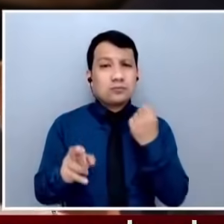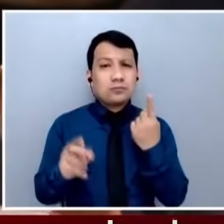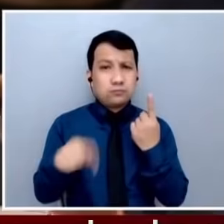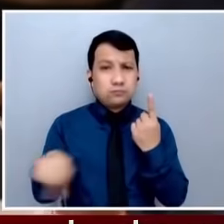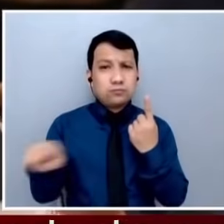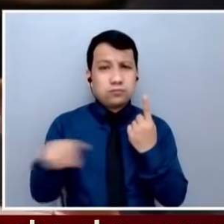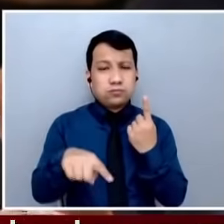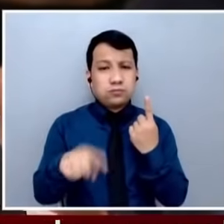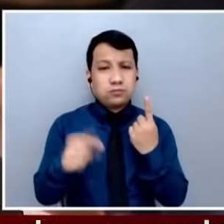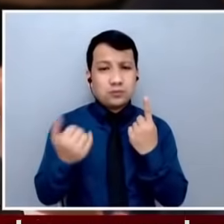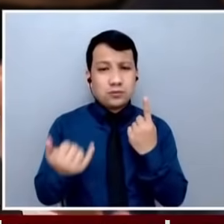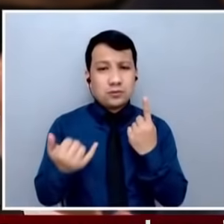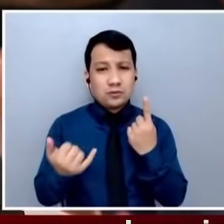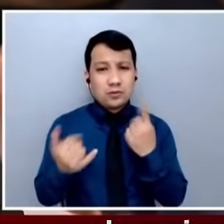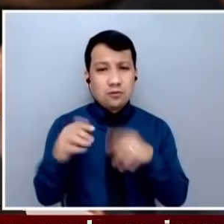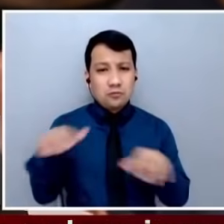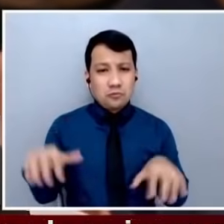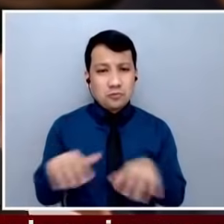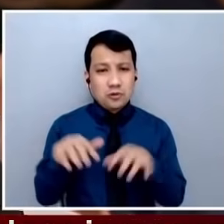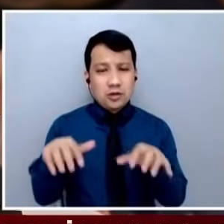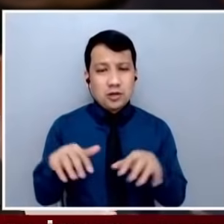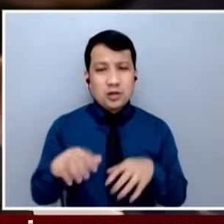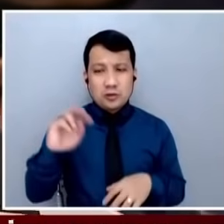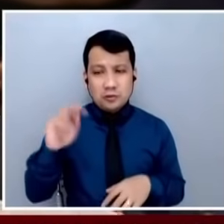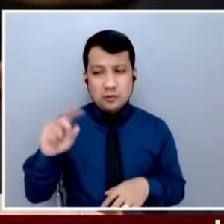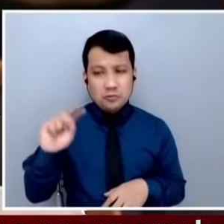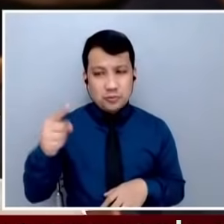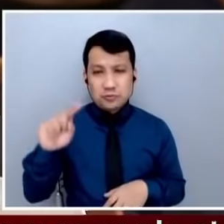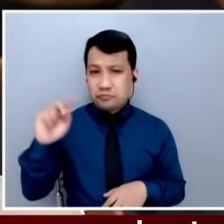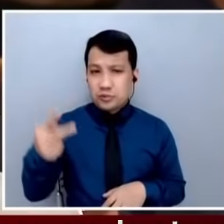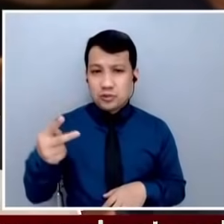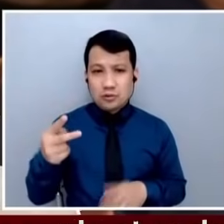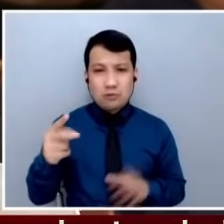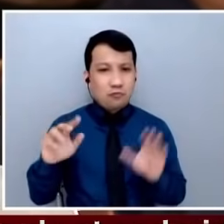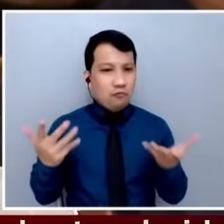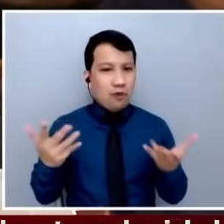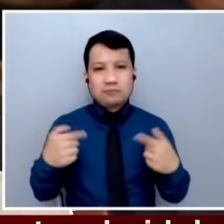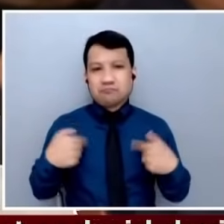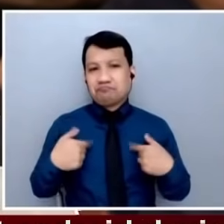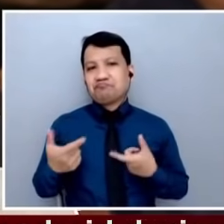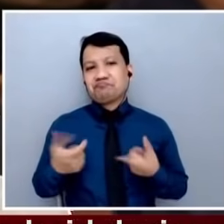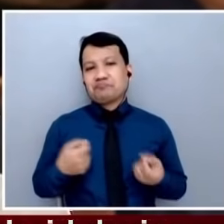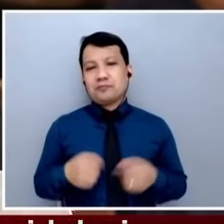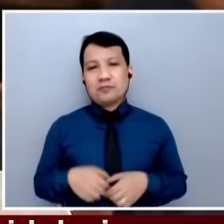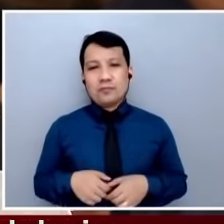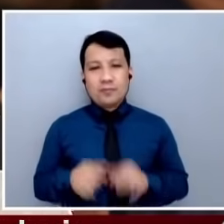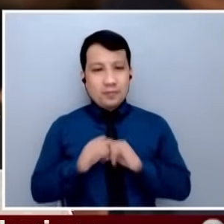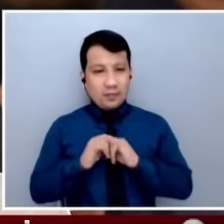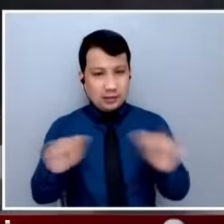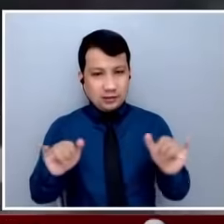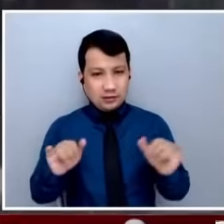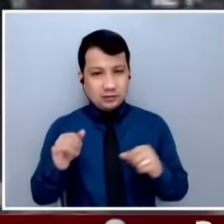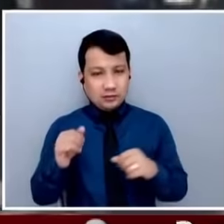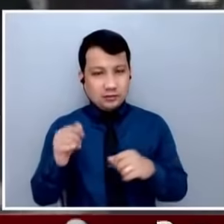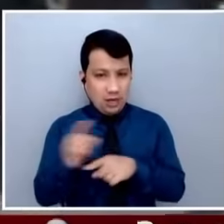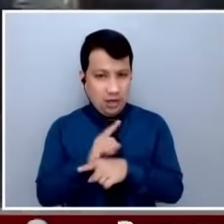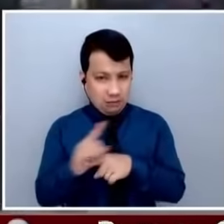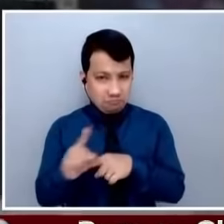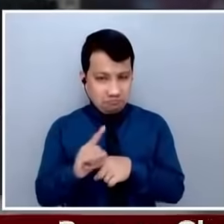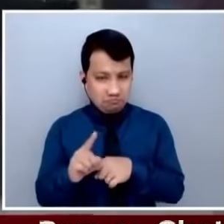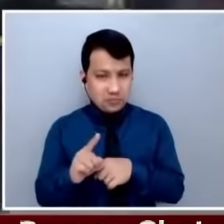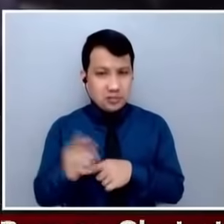ang magiging trabaho namin. Kung second offense or third offense na ito, wala na po akong magagawa dito. We also have to set discipline here.